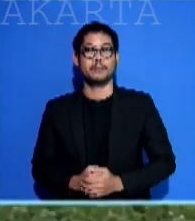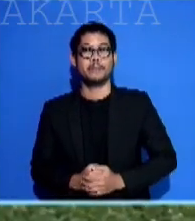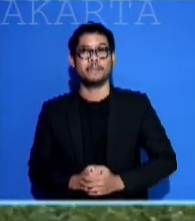melaporkan